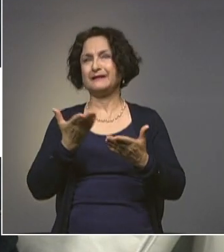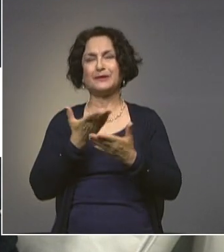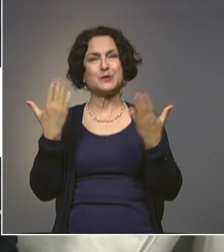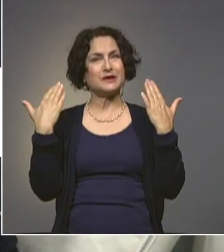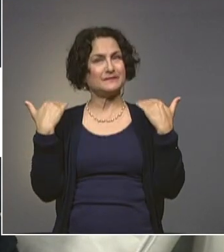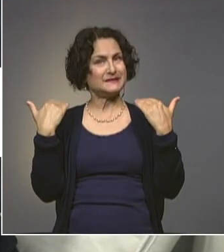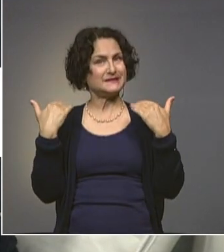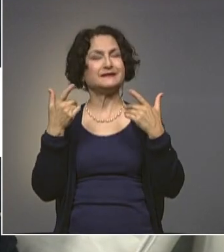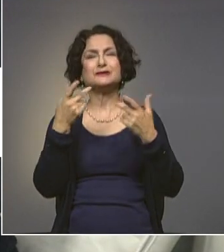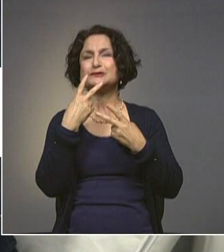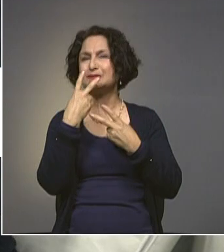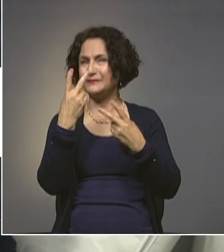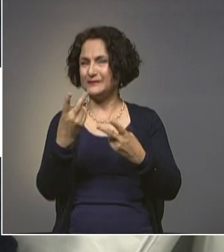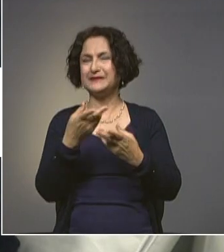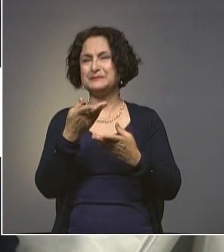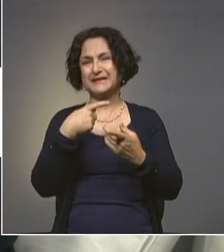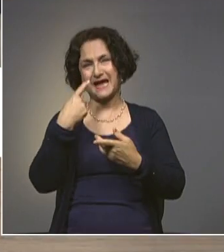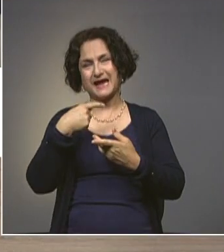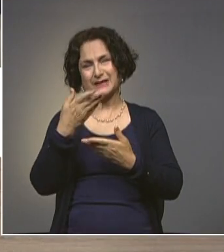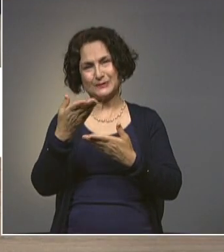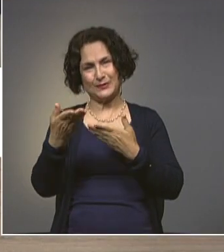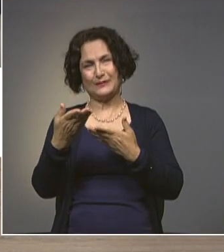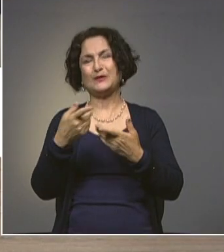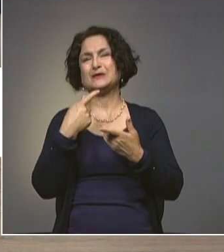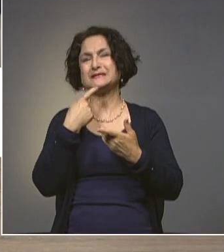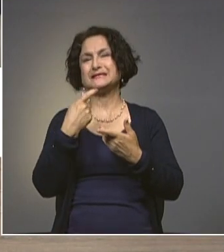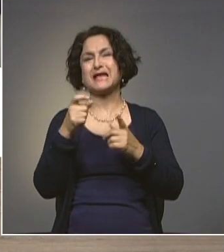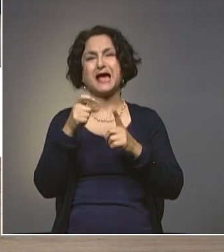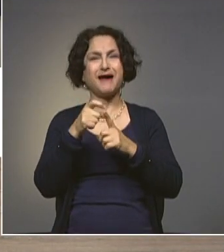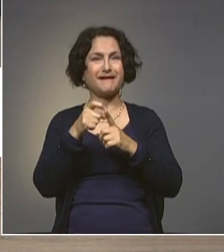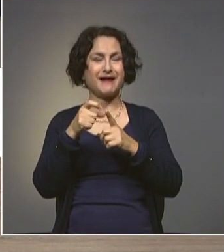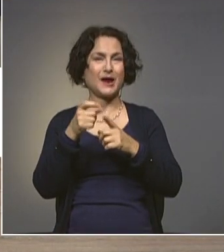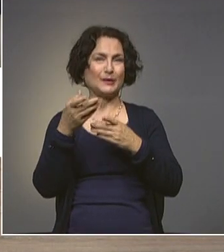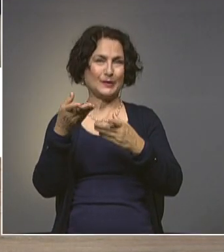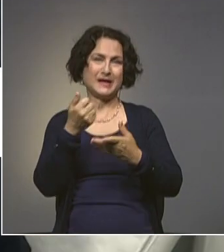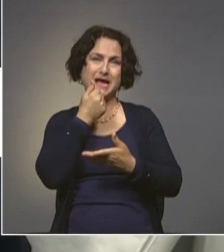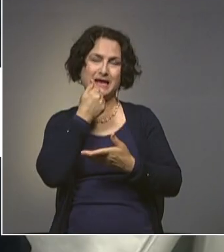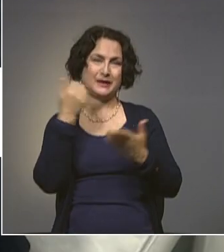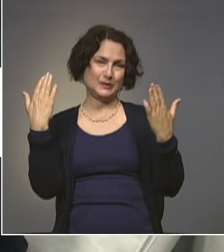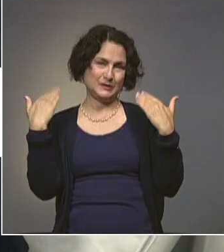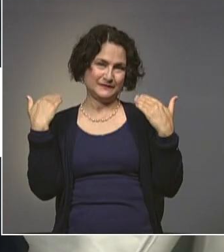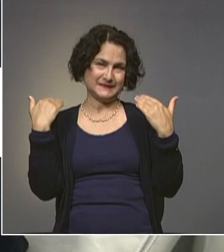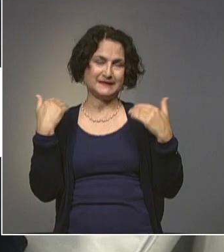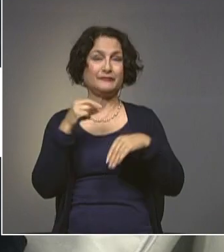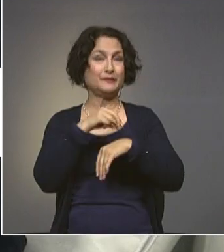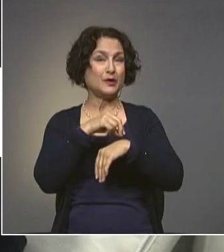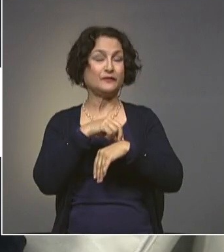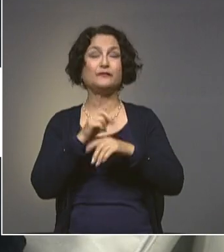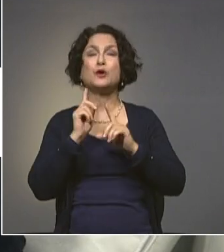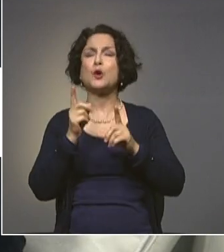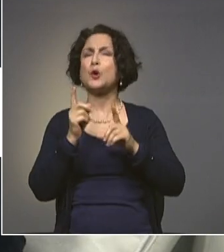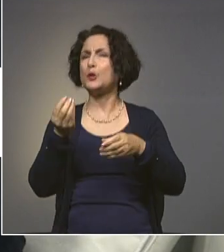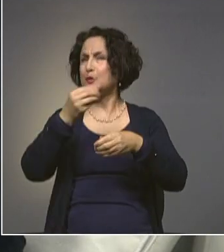Христина Янчева, ректор на Аграрния университет. Здравейте! Здравейте! Кажете си, кога стартира тази инициатива? Кой участва в